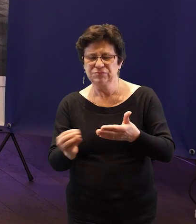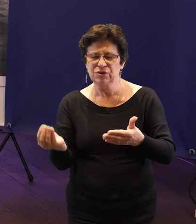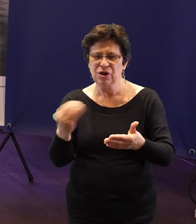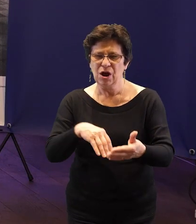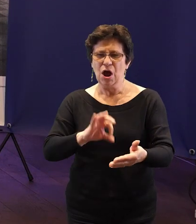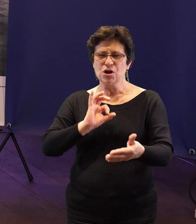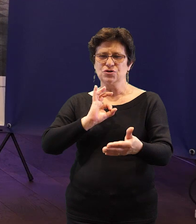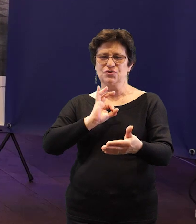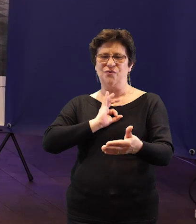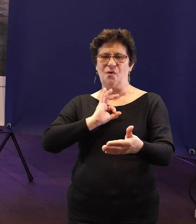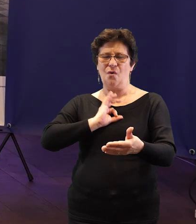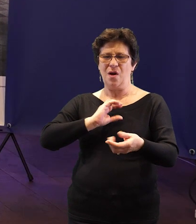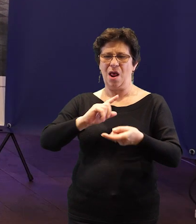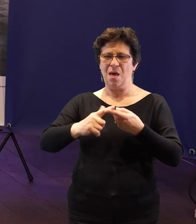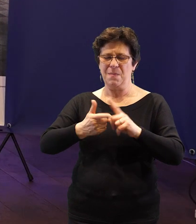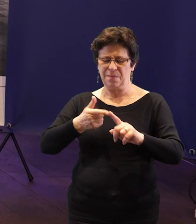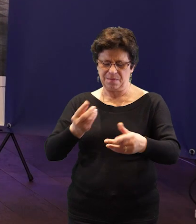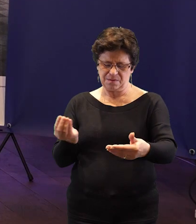swoje elementy,